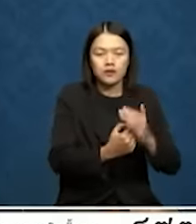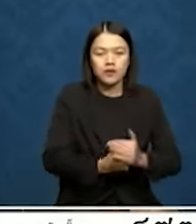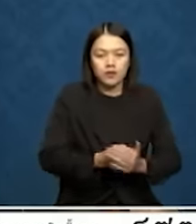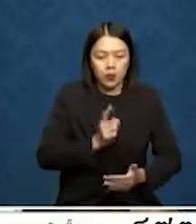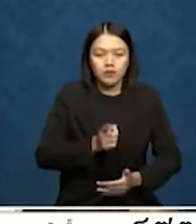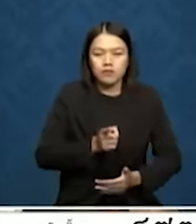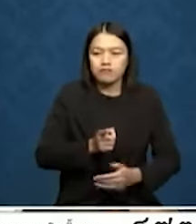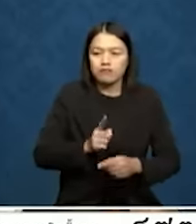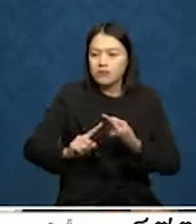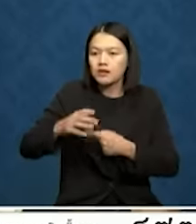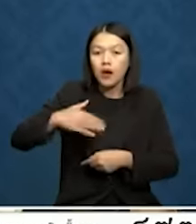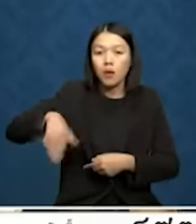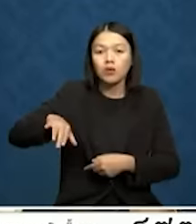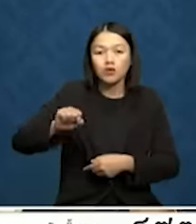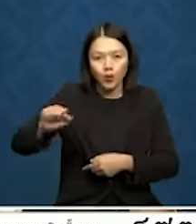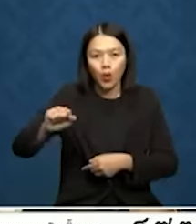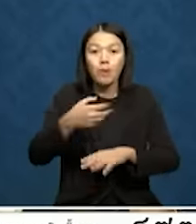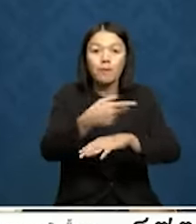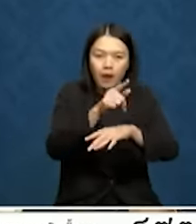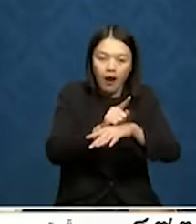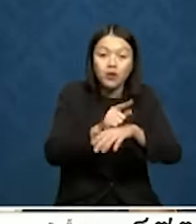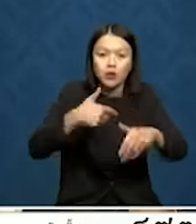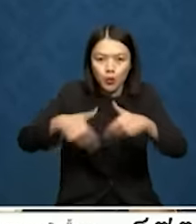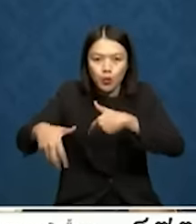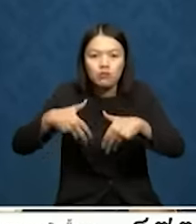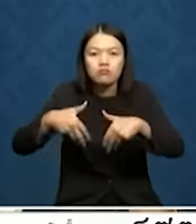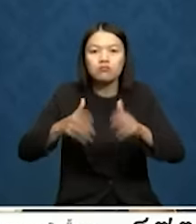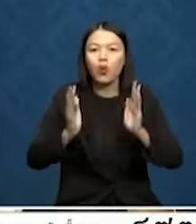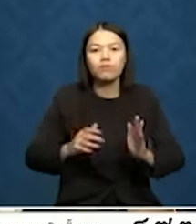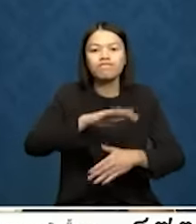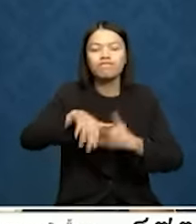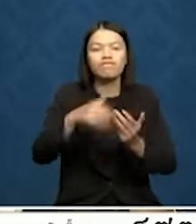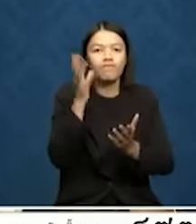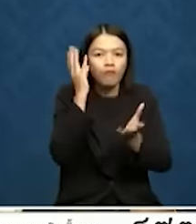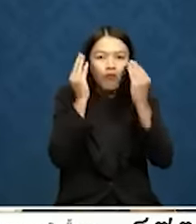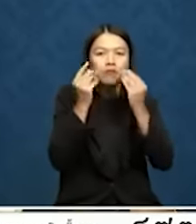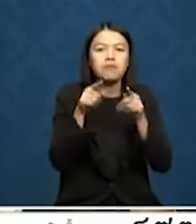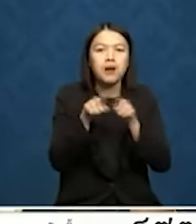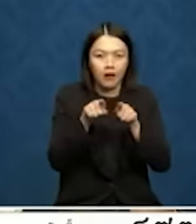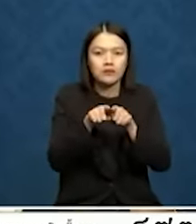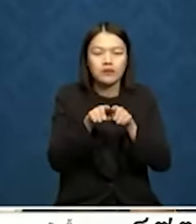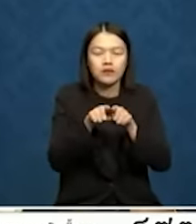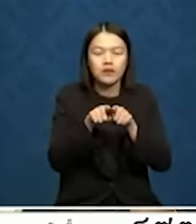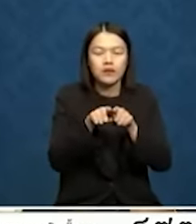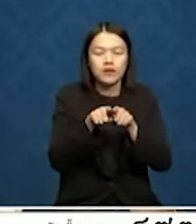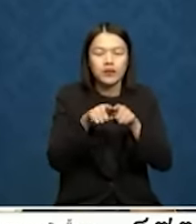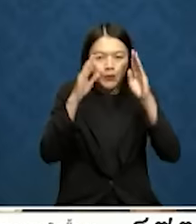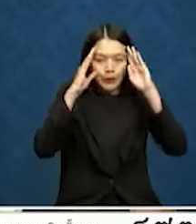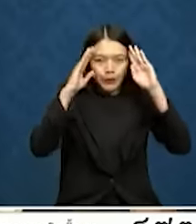ความจริงที่เพื่อนสมาชิกรวมถึงท่านประธานและประชาชนหลายๆคนที่กำลังรับฟังอยู่ทางบ้านเราประสบมาร่